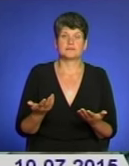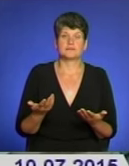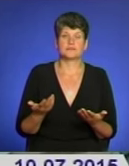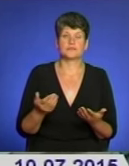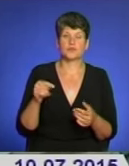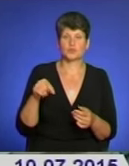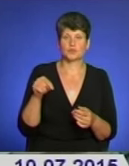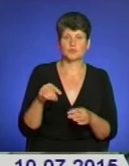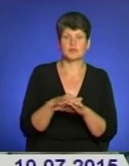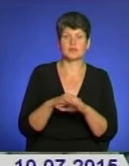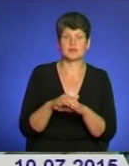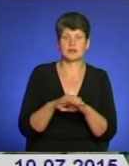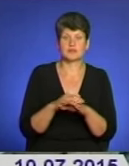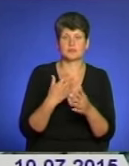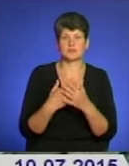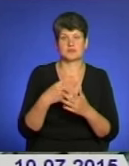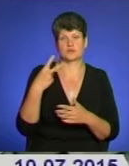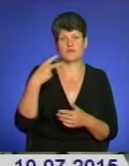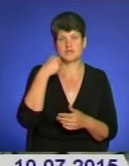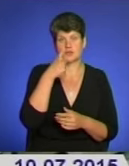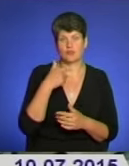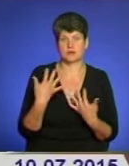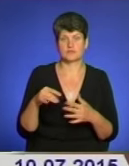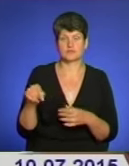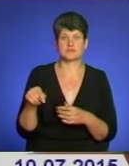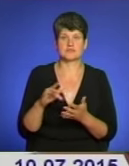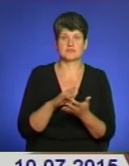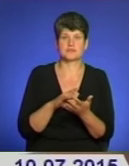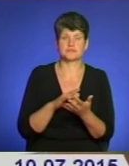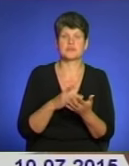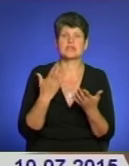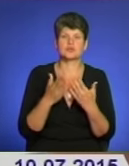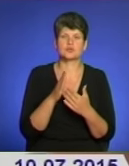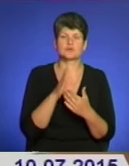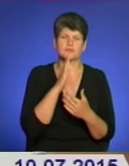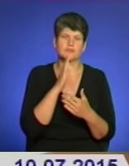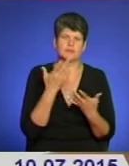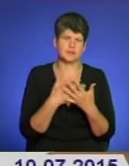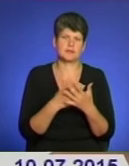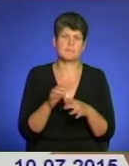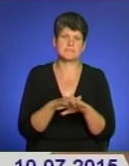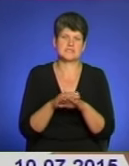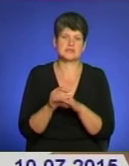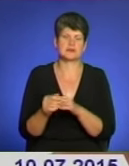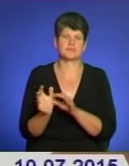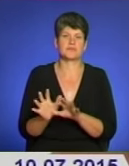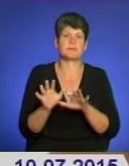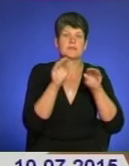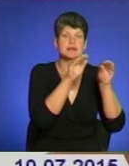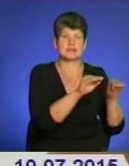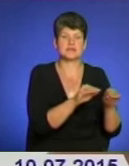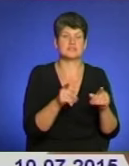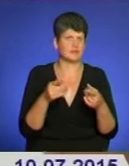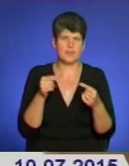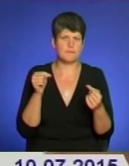вже десь та більше до 20 років тут вже. І що, якщо б базар цей перемістили, щоб звільнити центральну площу, ви не